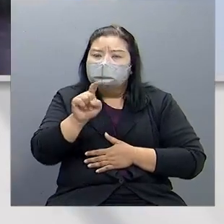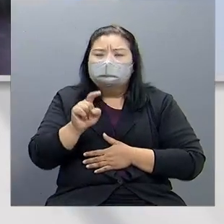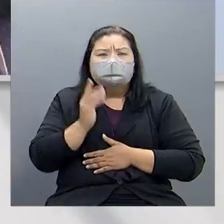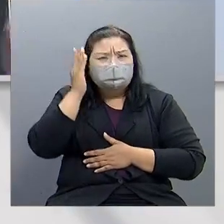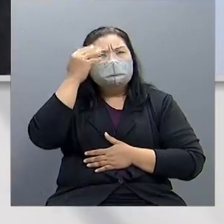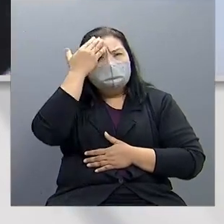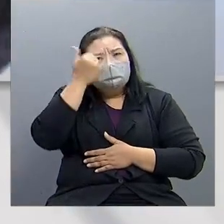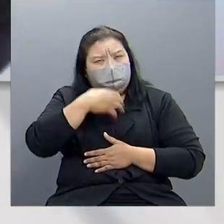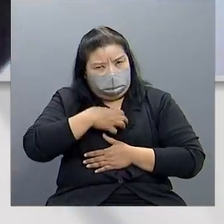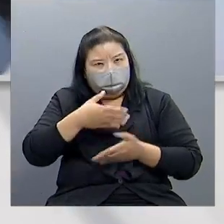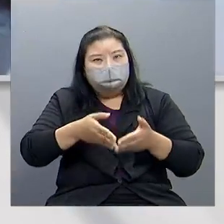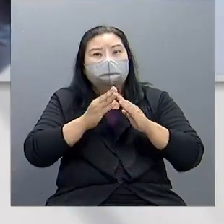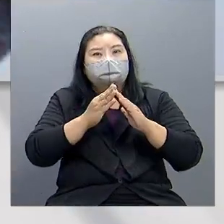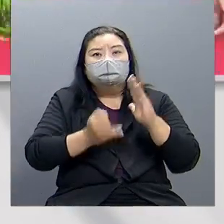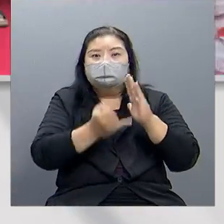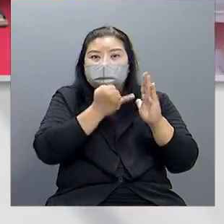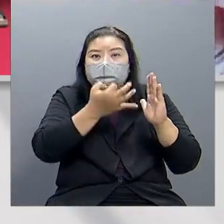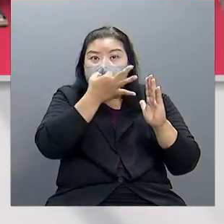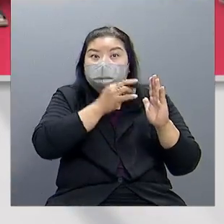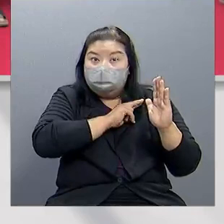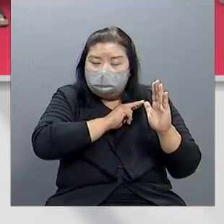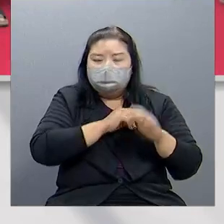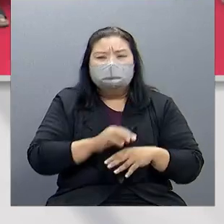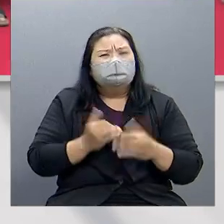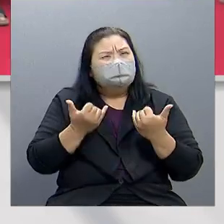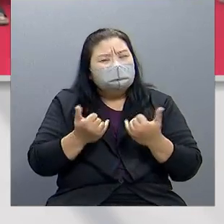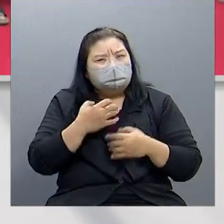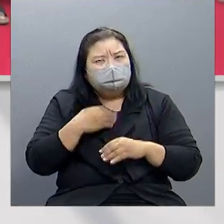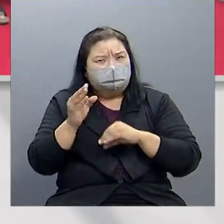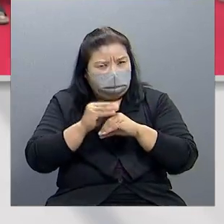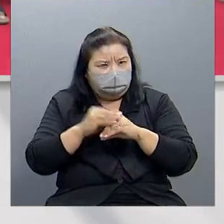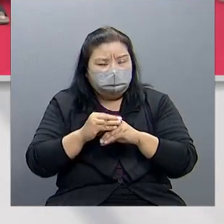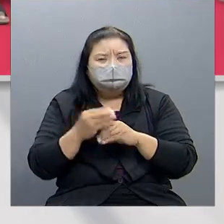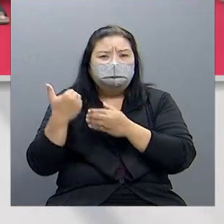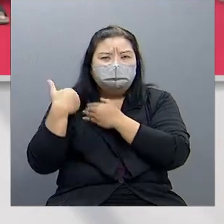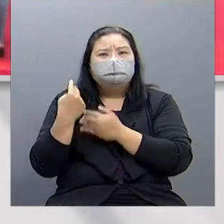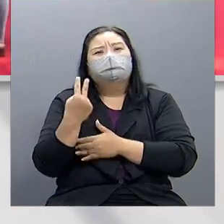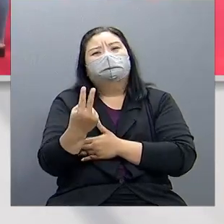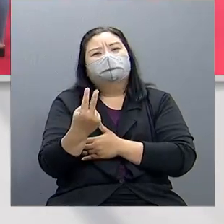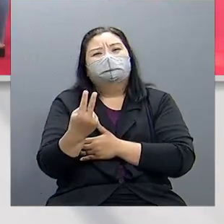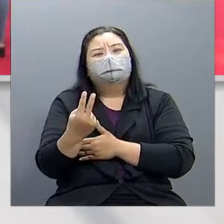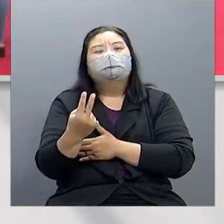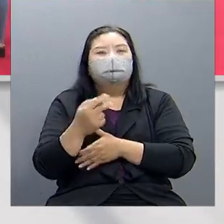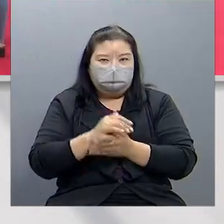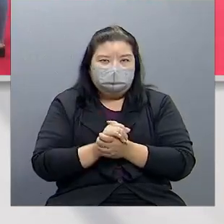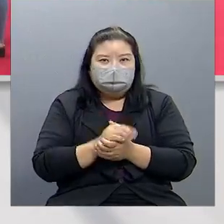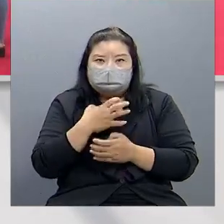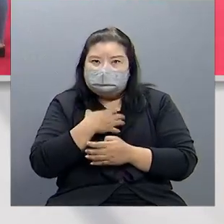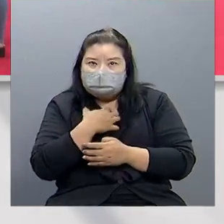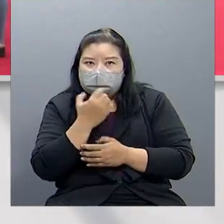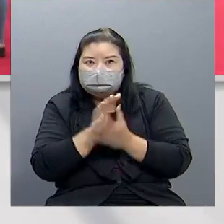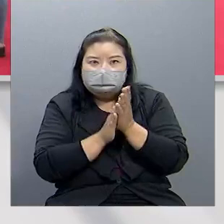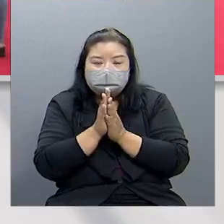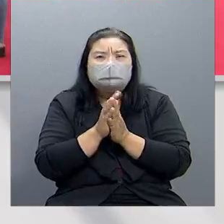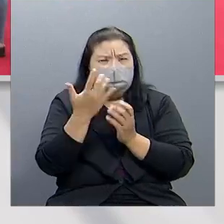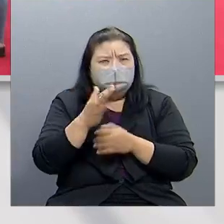คือมีอาชีพอยู่แล้วนะคะแต่ด้วยสภาพเศรษฐกิจแบบนี้ต้องมีอาชีพเสริมนะคะเขาบอกว่าตั้งใจจะเปิดร้านโชห่วยอยู่แล้วแล้วก็ถ้าหาก